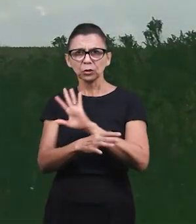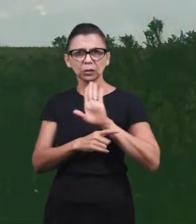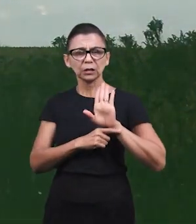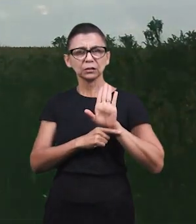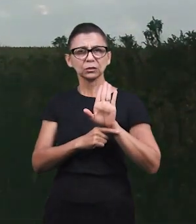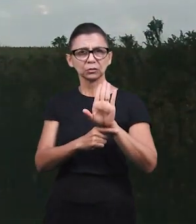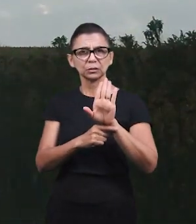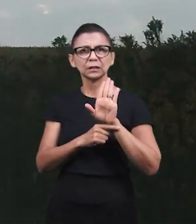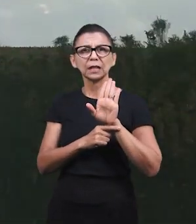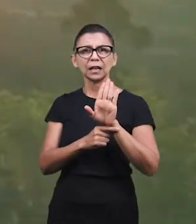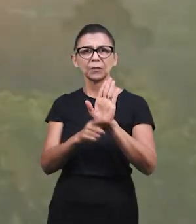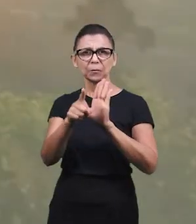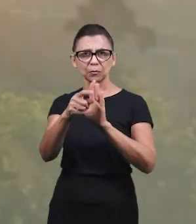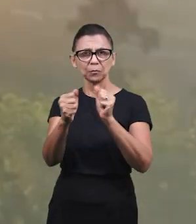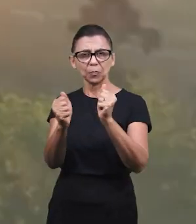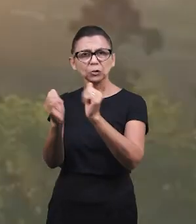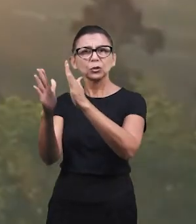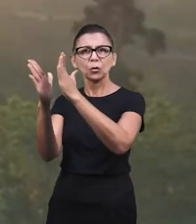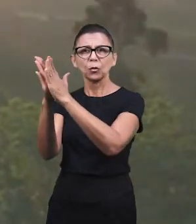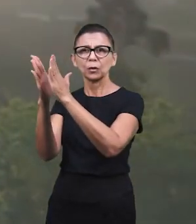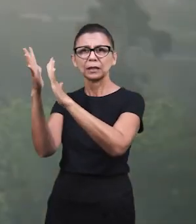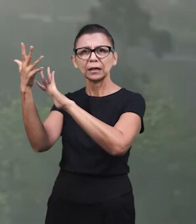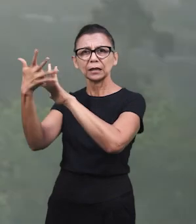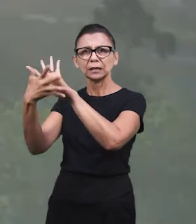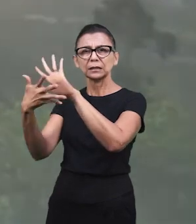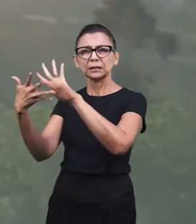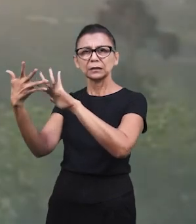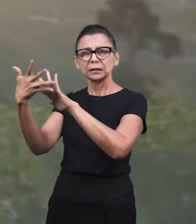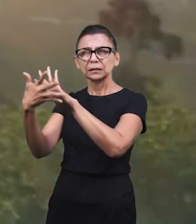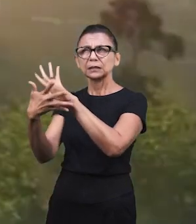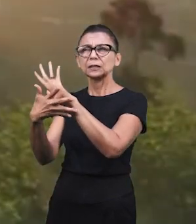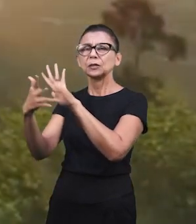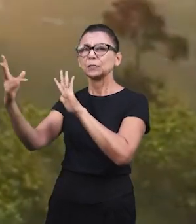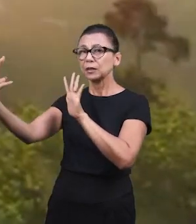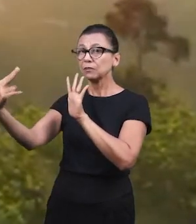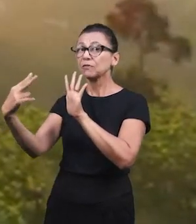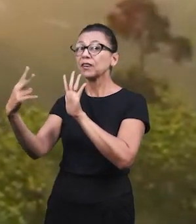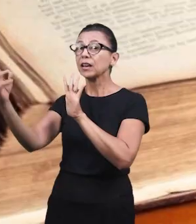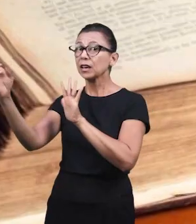Иисус готов слышать тебя.